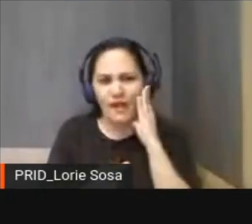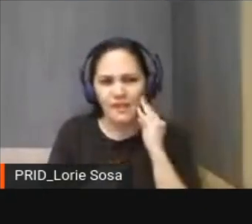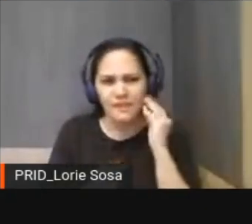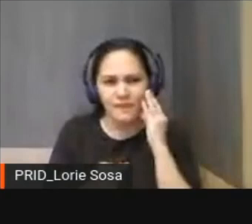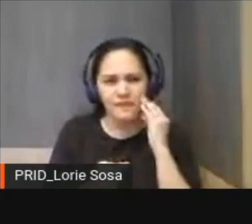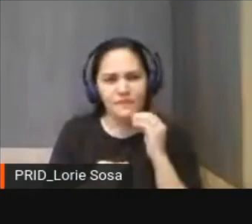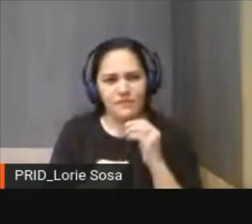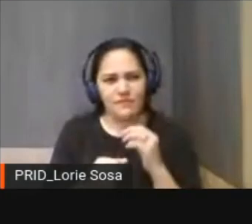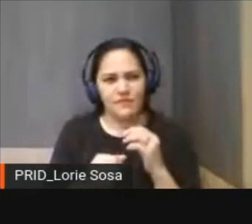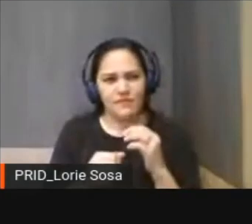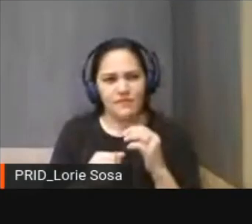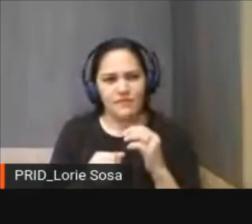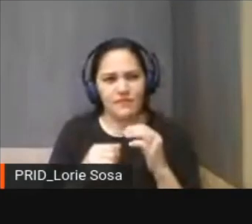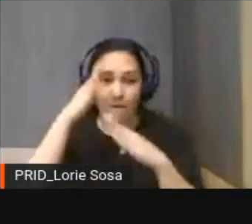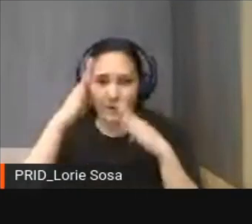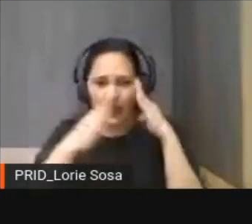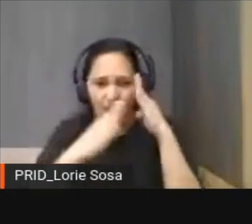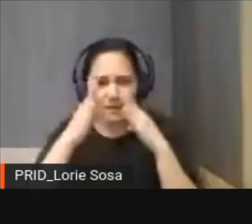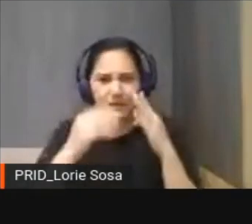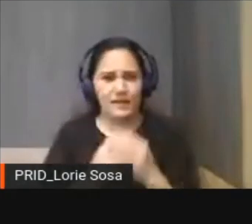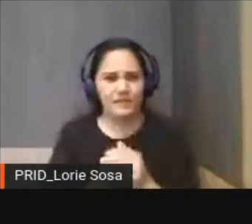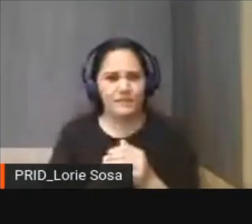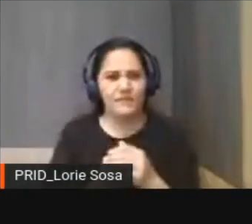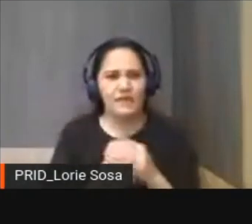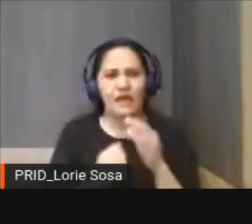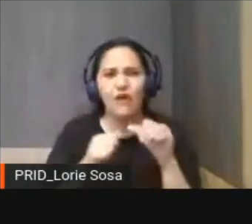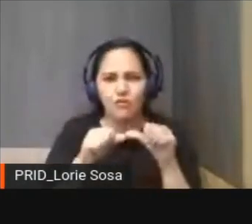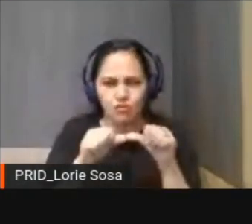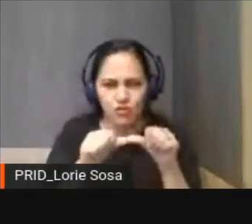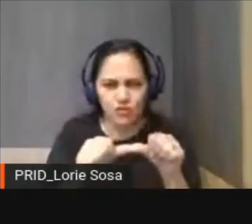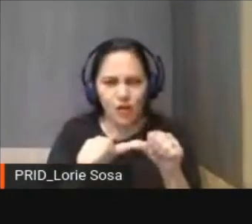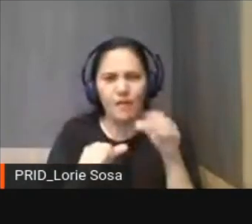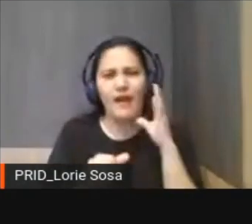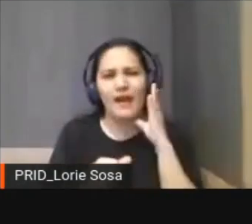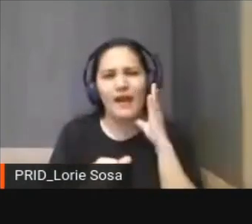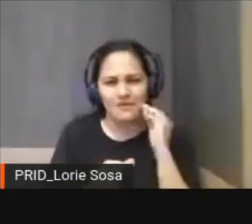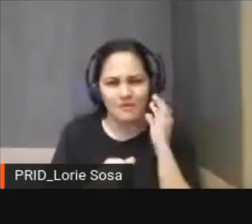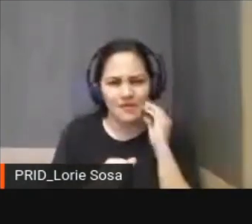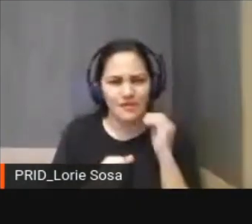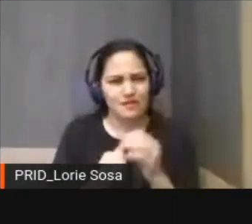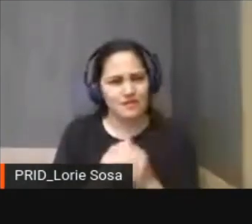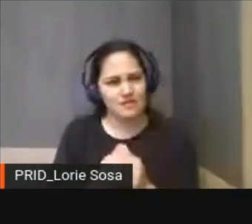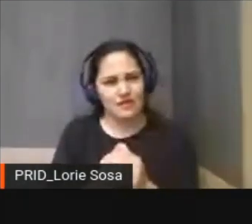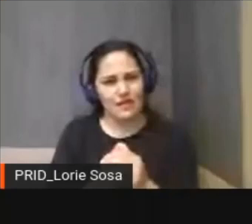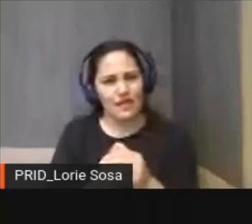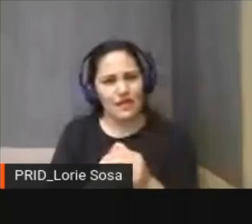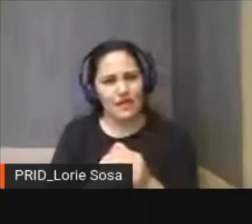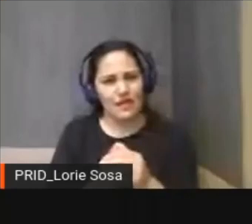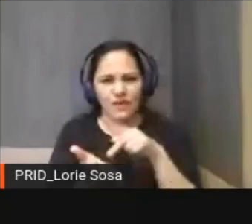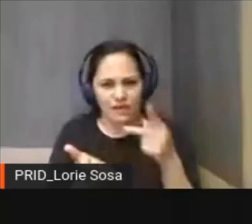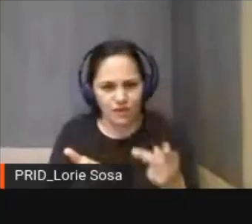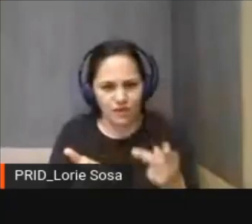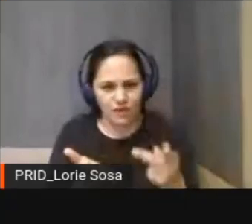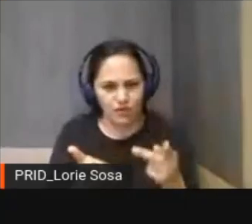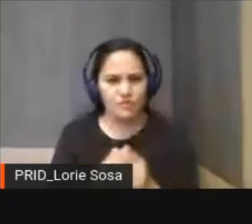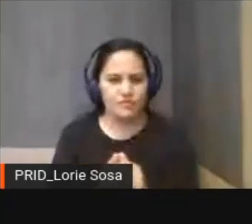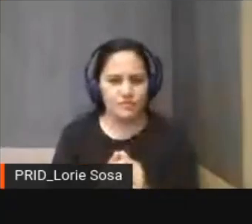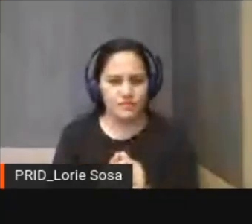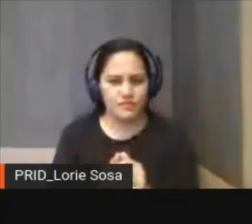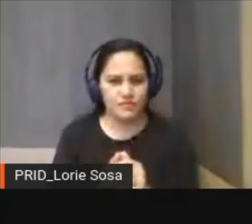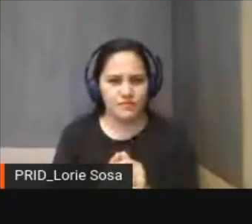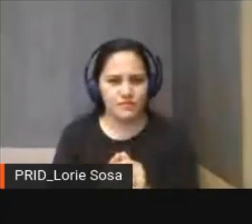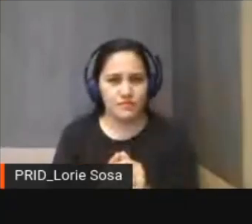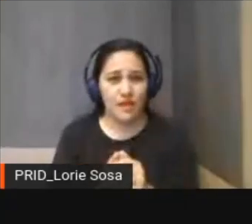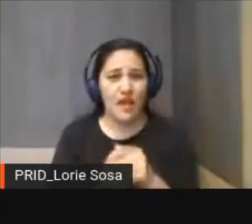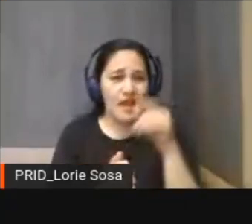makakaranas ng kabiguan, regardless of itong mga kabiguan na ito ay dahil, no, sa